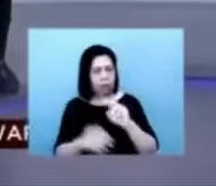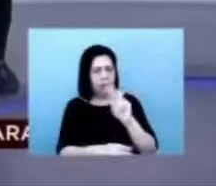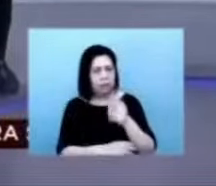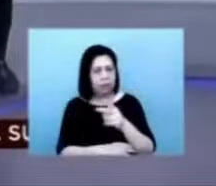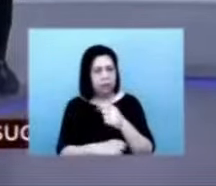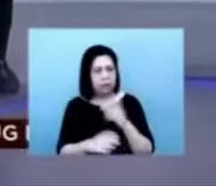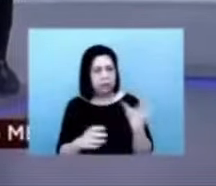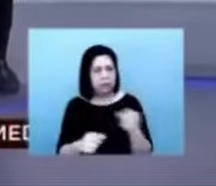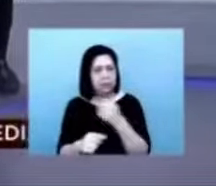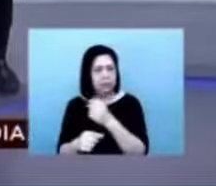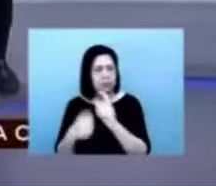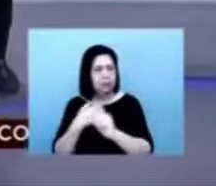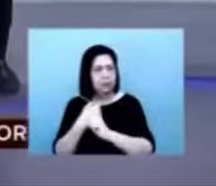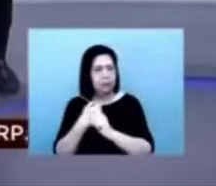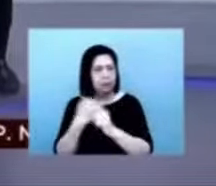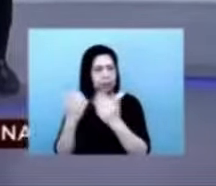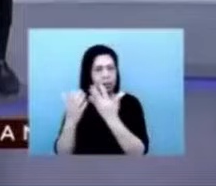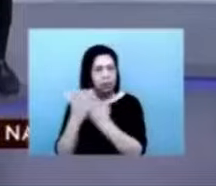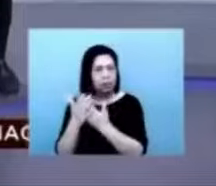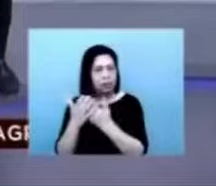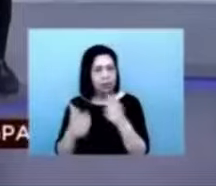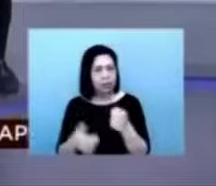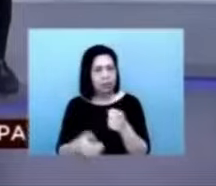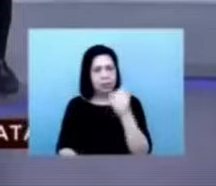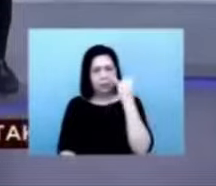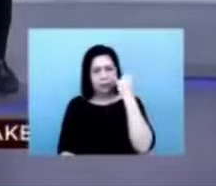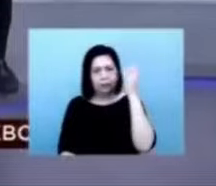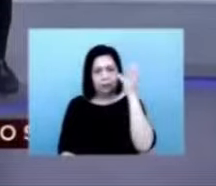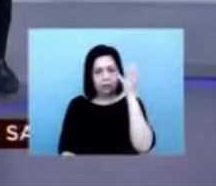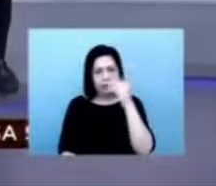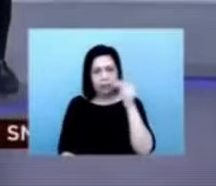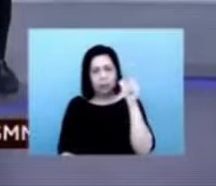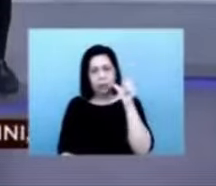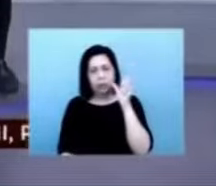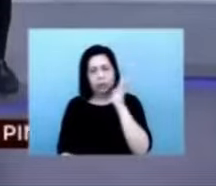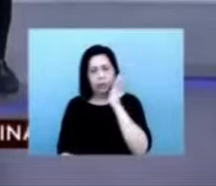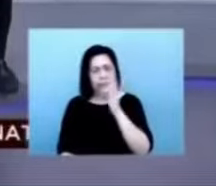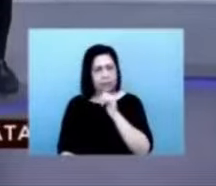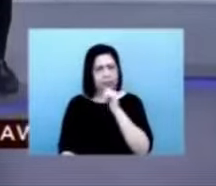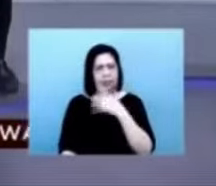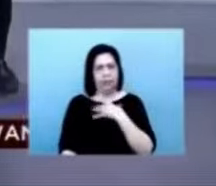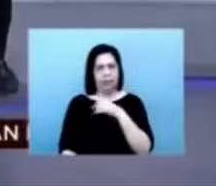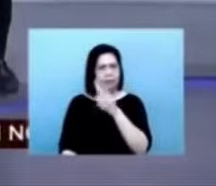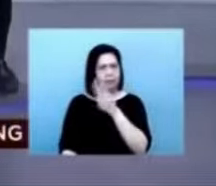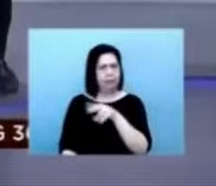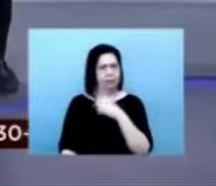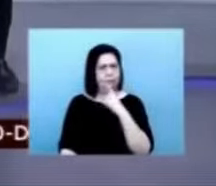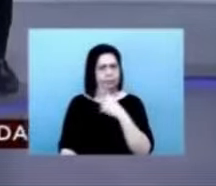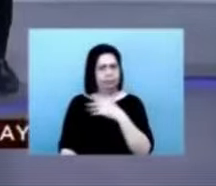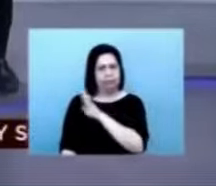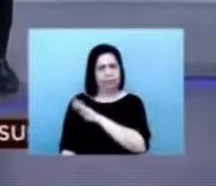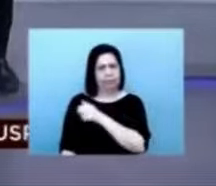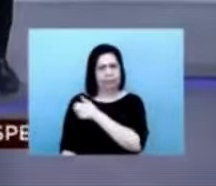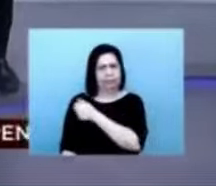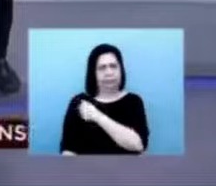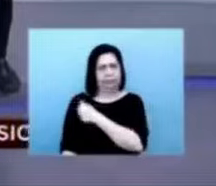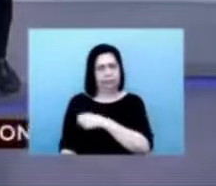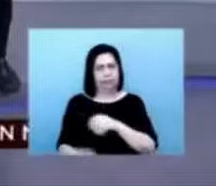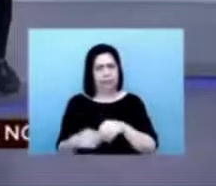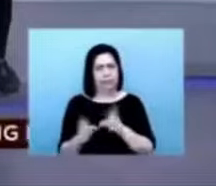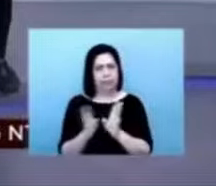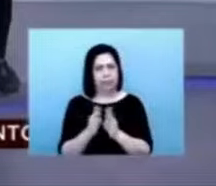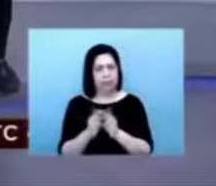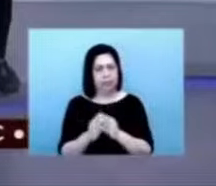pinakulong pansamantala si Celis at co-host na si Lorraine Badoy dahil hindi nagustuhan ng House Committee ang kanilang inasal sa hearing.